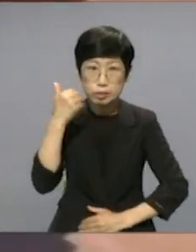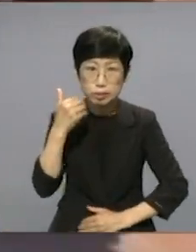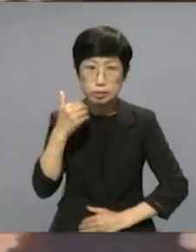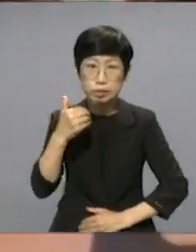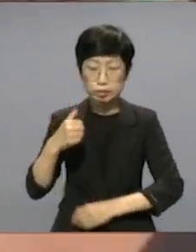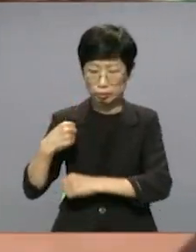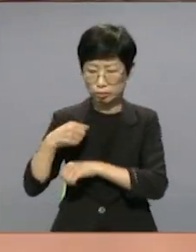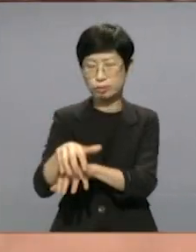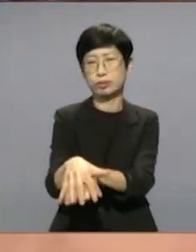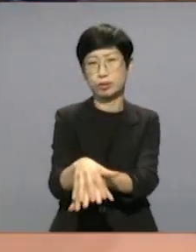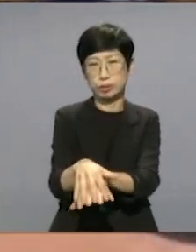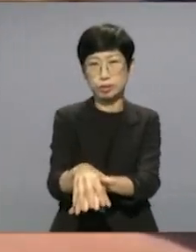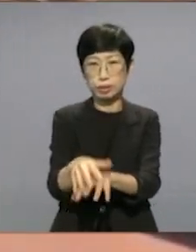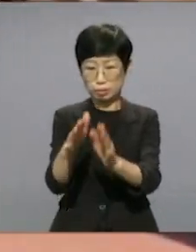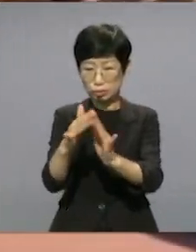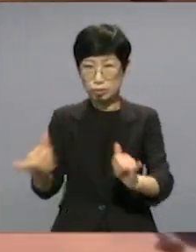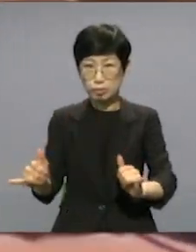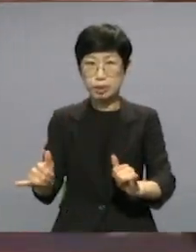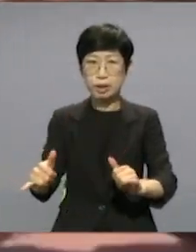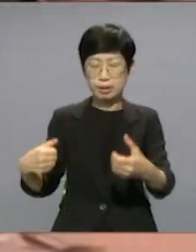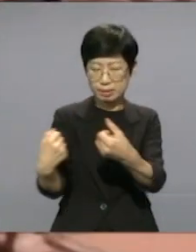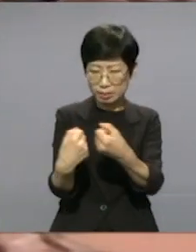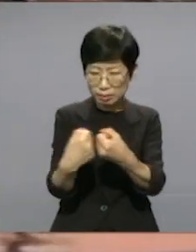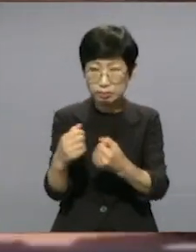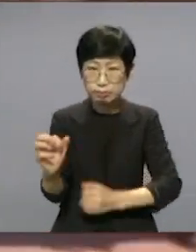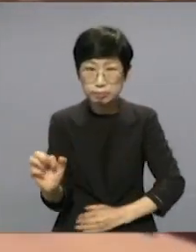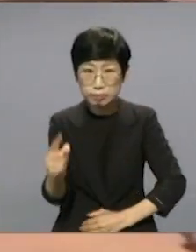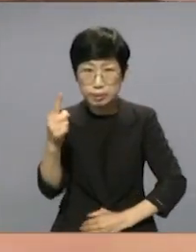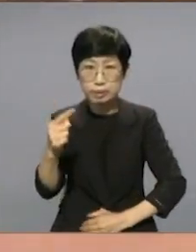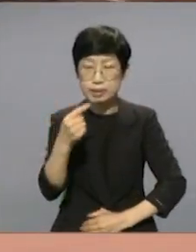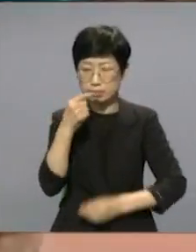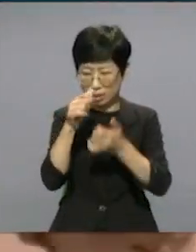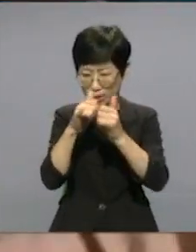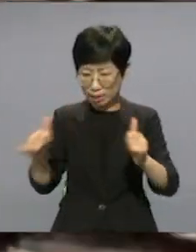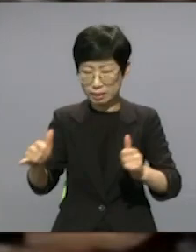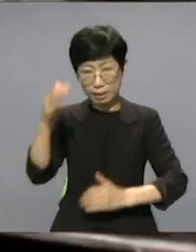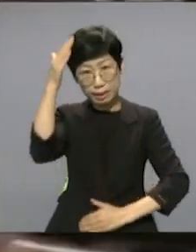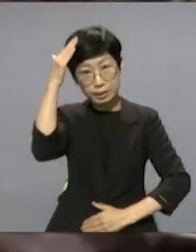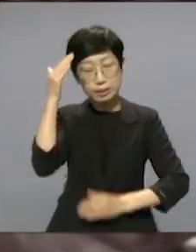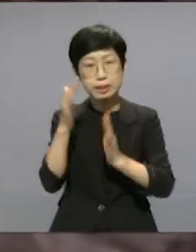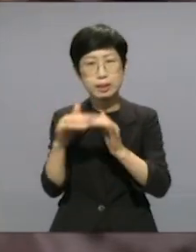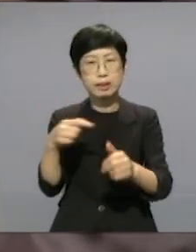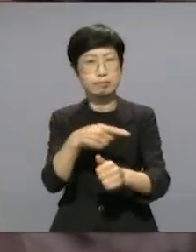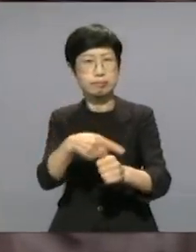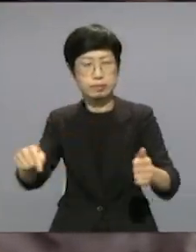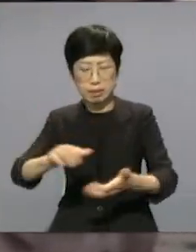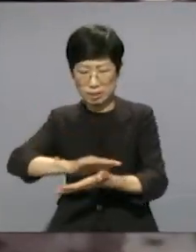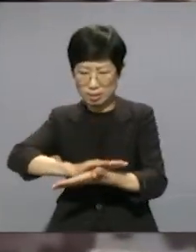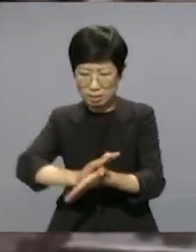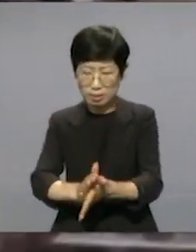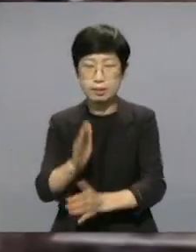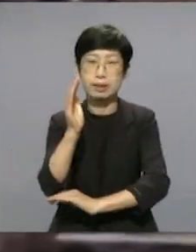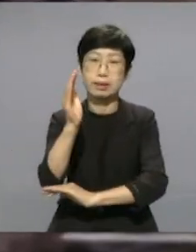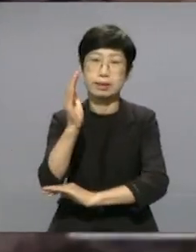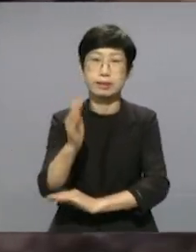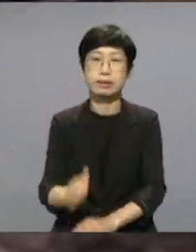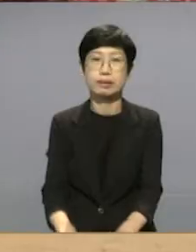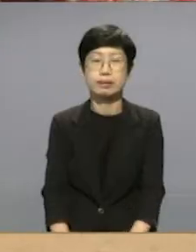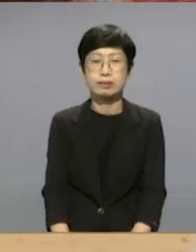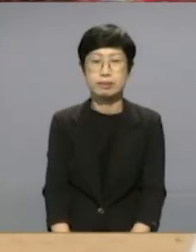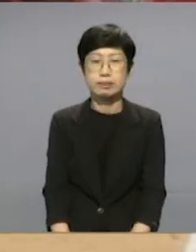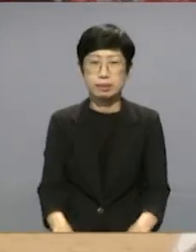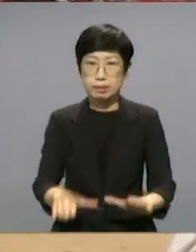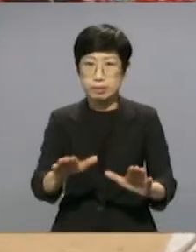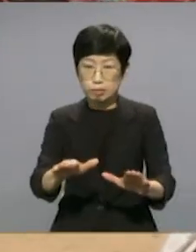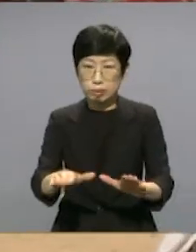민병대로 주민들은 군벌 간 충돌을 빌미로 아랍계 백인이 비아랍계 흑인을 무차별 학살하고 있다고 증언합니다.